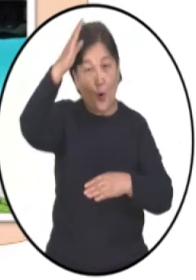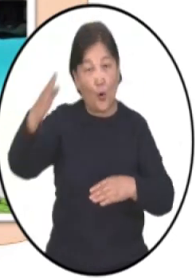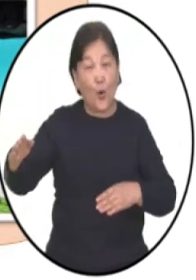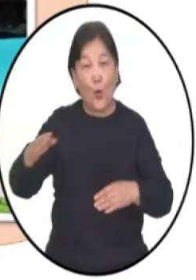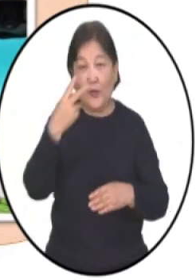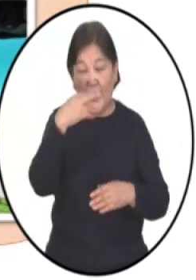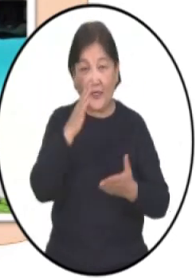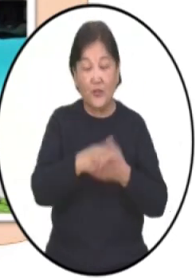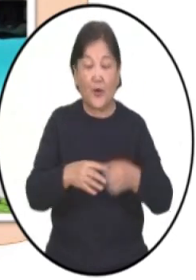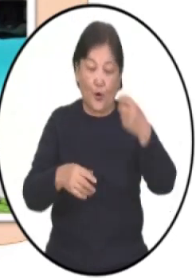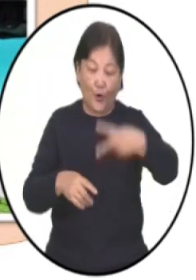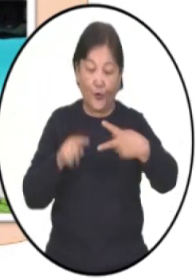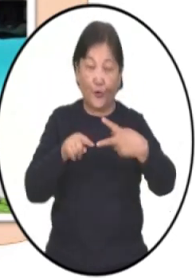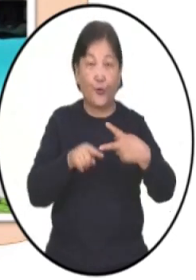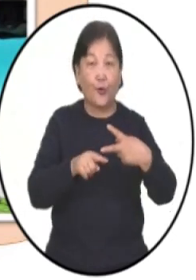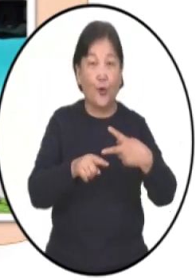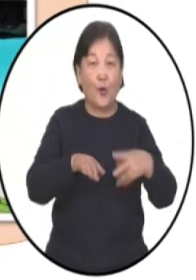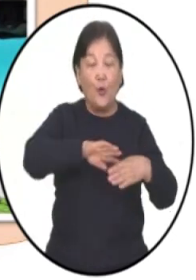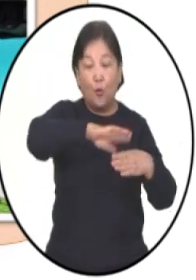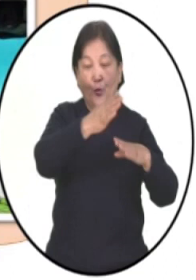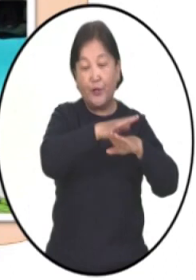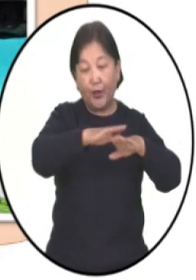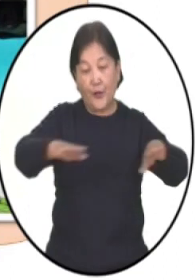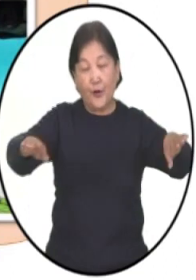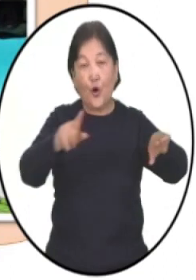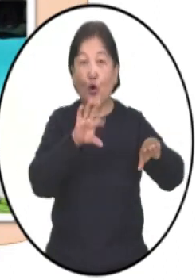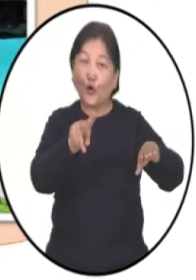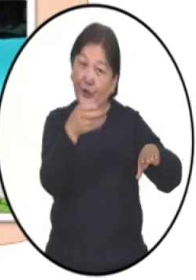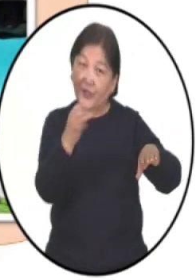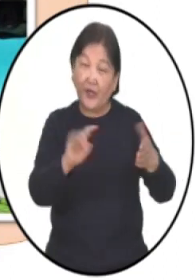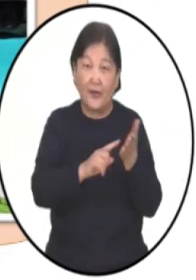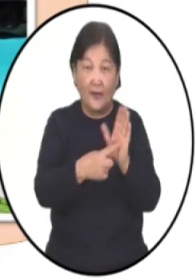За доотлын хоёр зурган дээр бол уулын хөндийнүүд харагдаж байгаа.